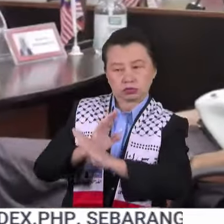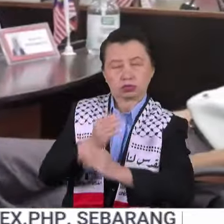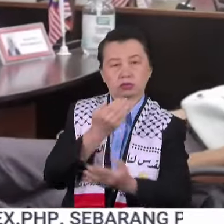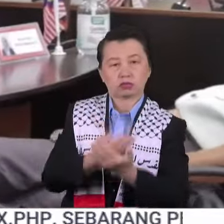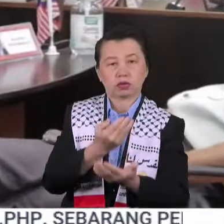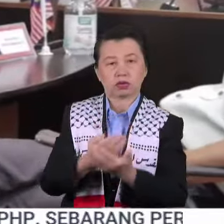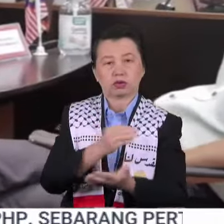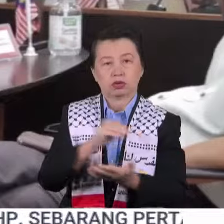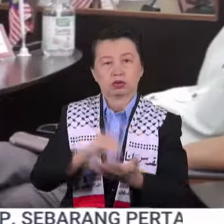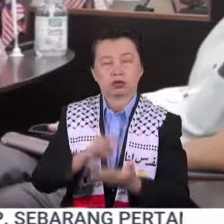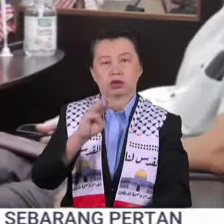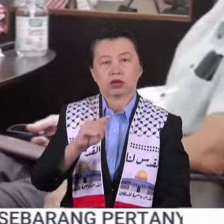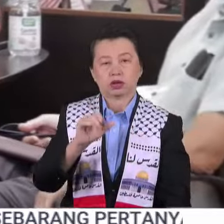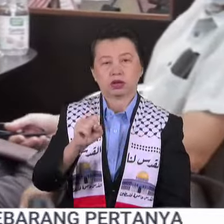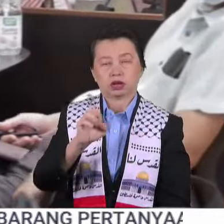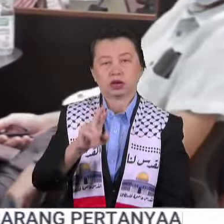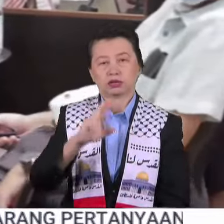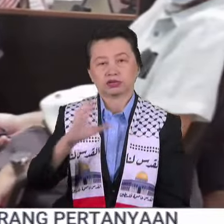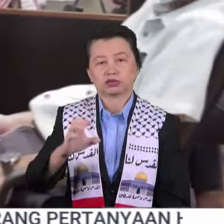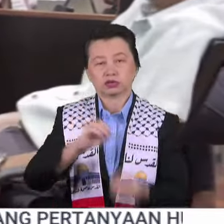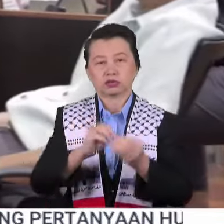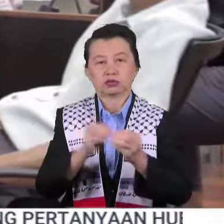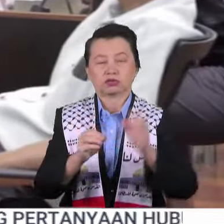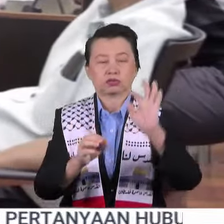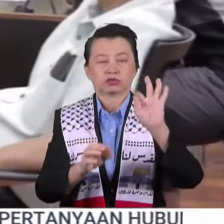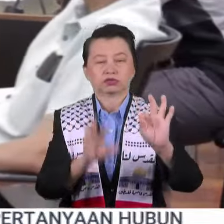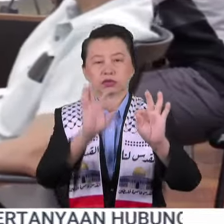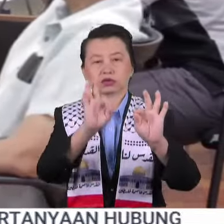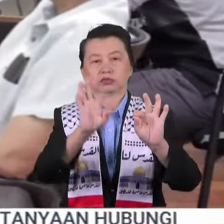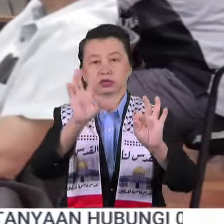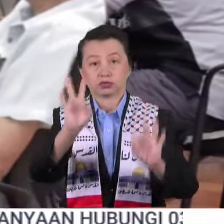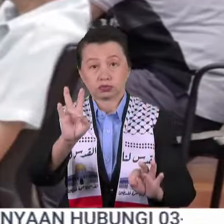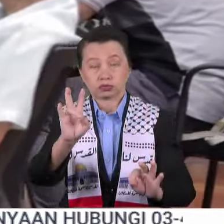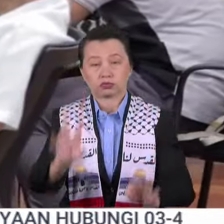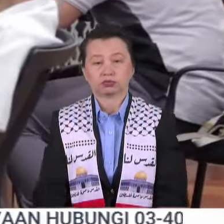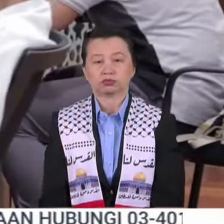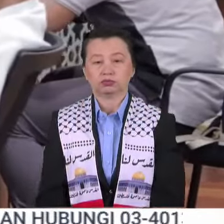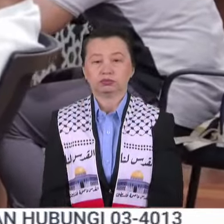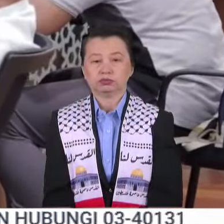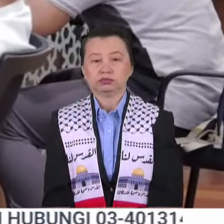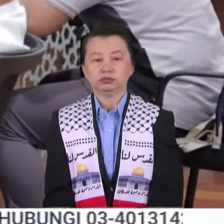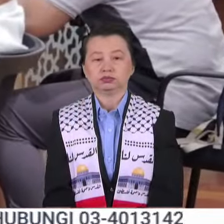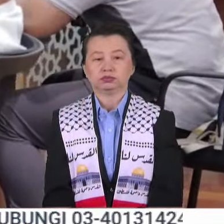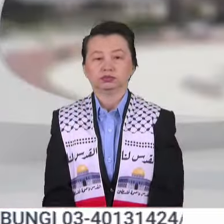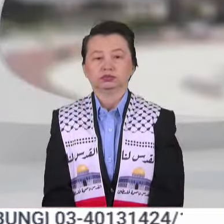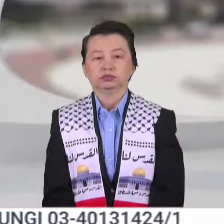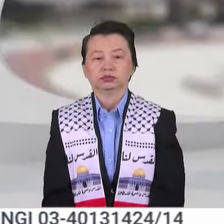Kewangan Nasional NSRC di talian 997.